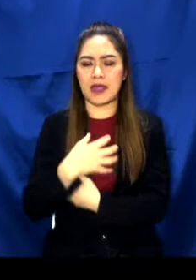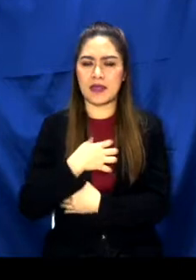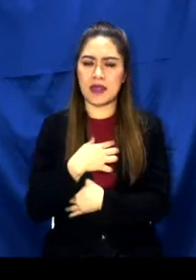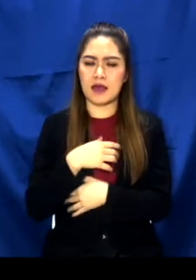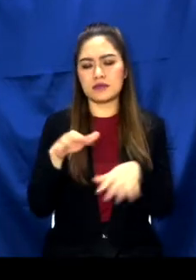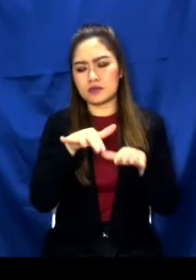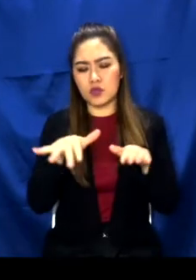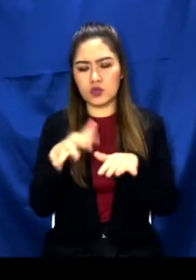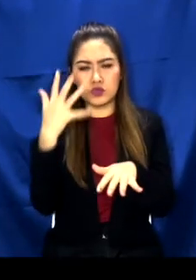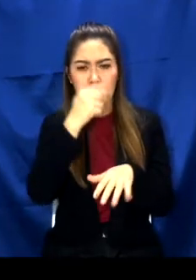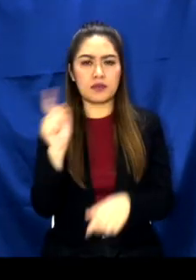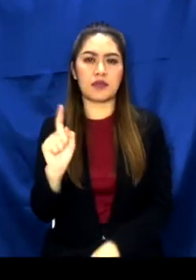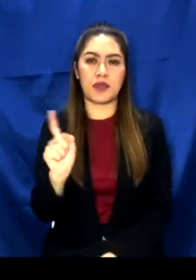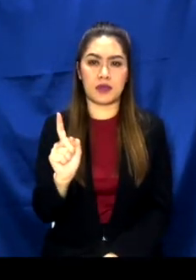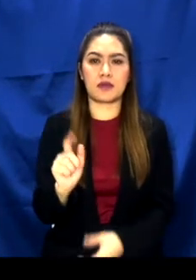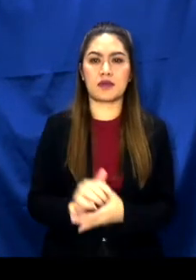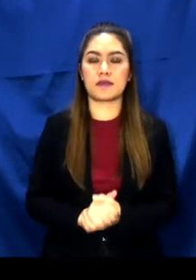ร